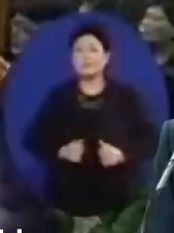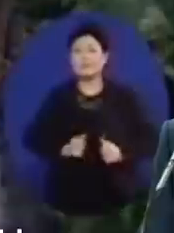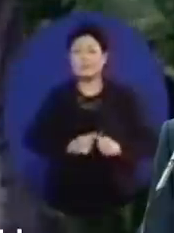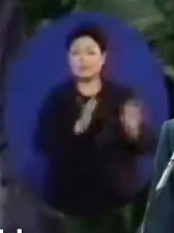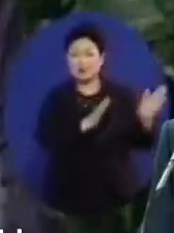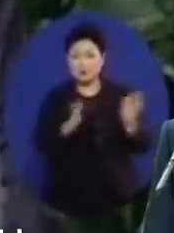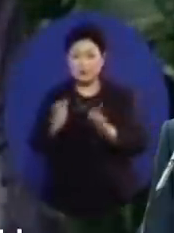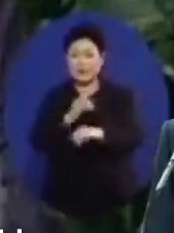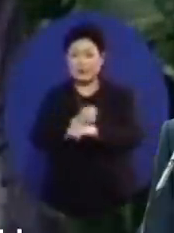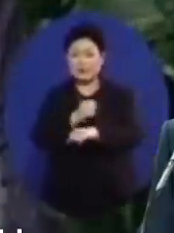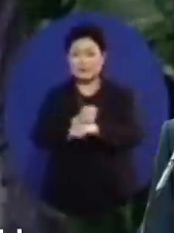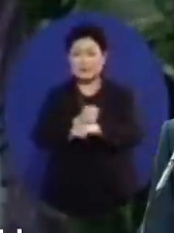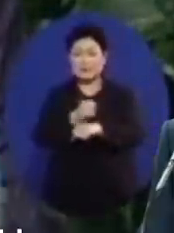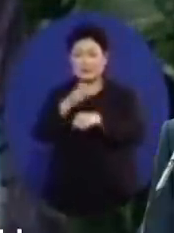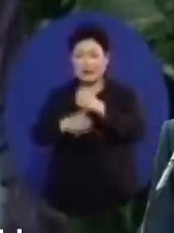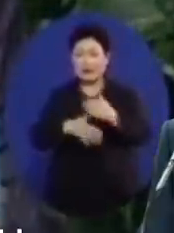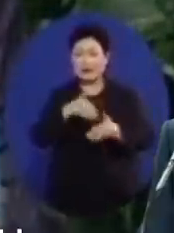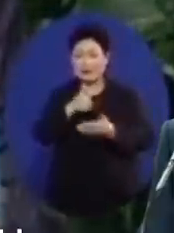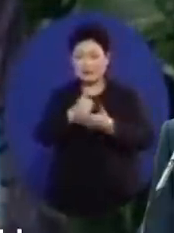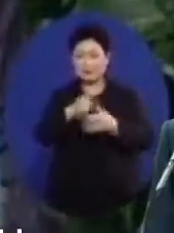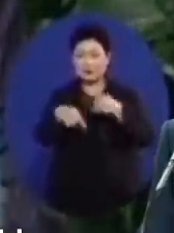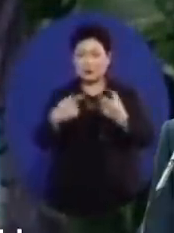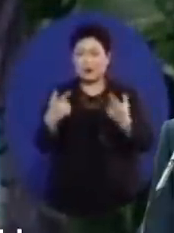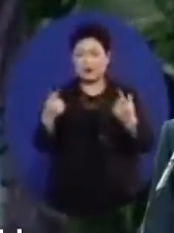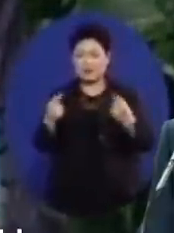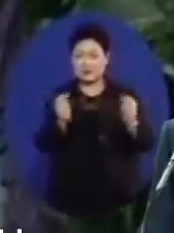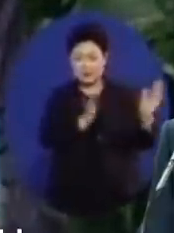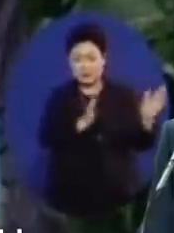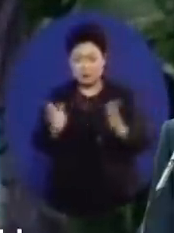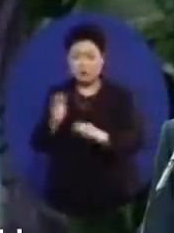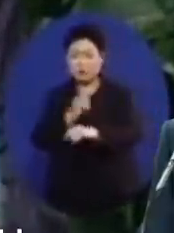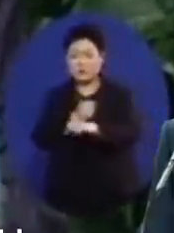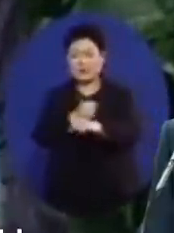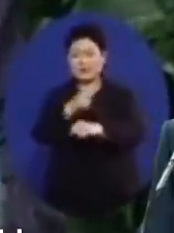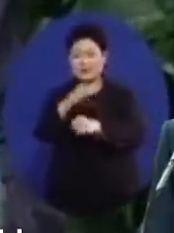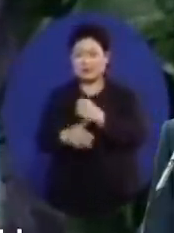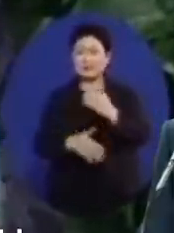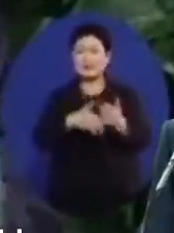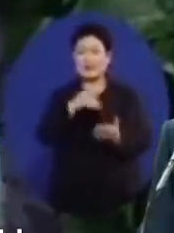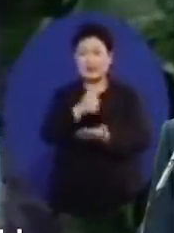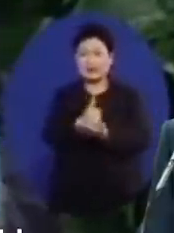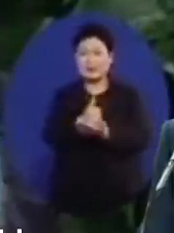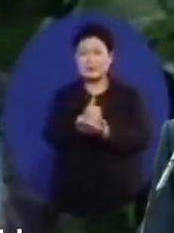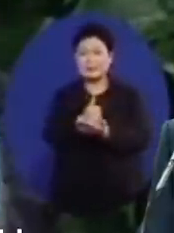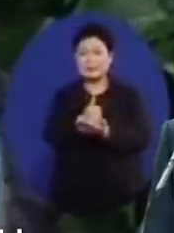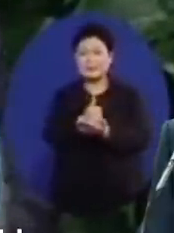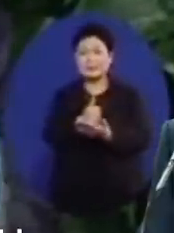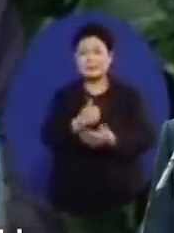준비하시는 하나님, 한번 따라 말씀해 주십시오. 준비하시는 하나님.